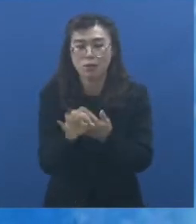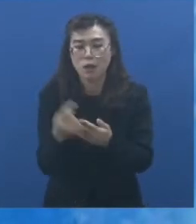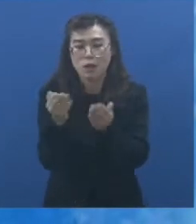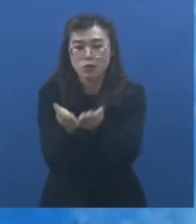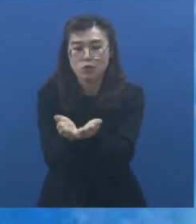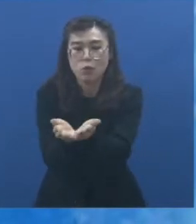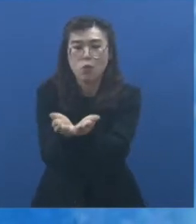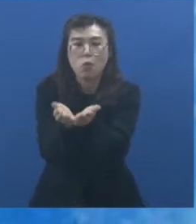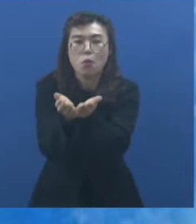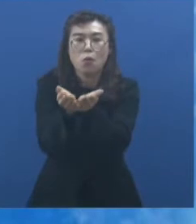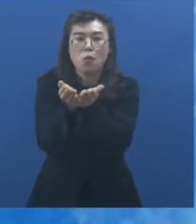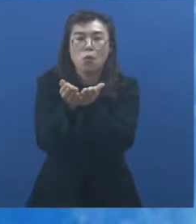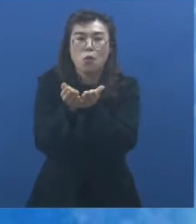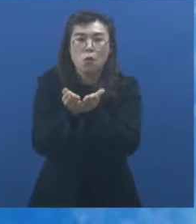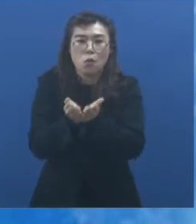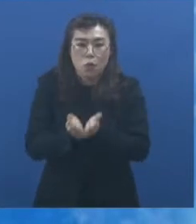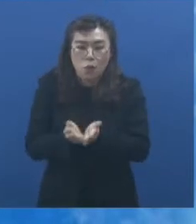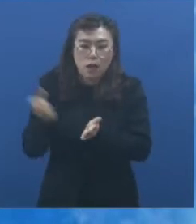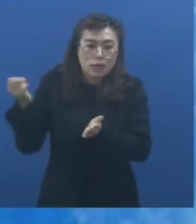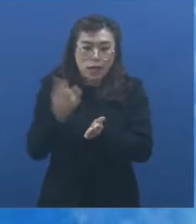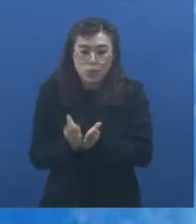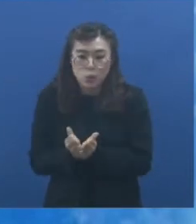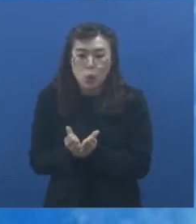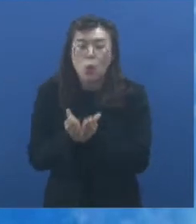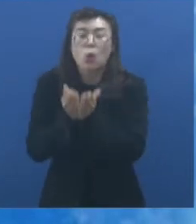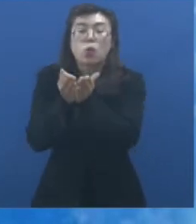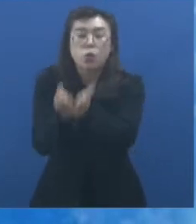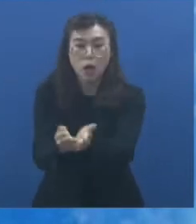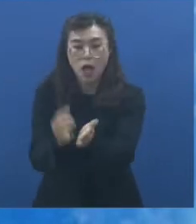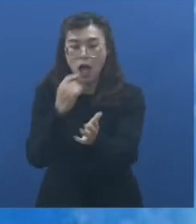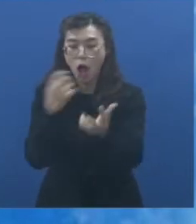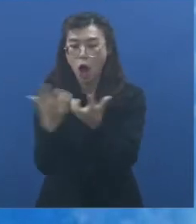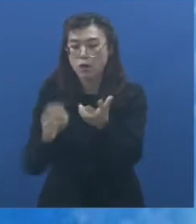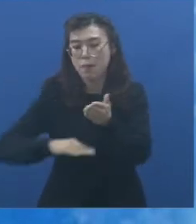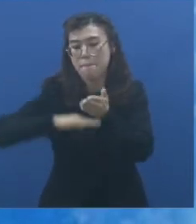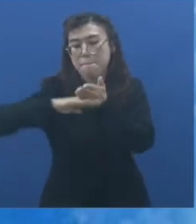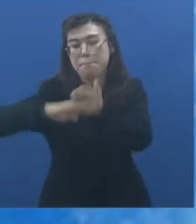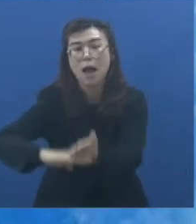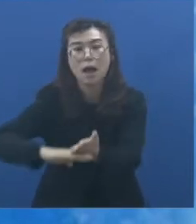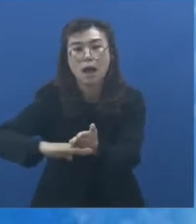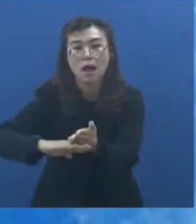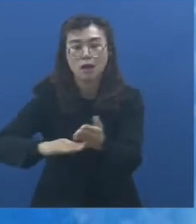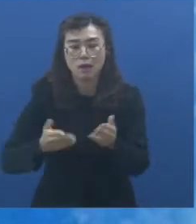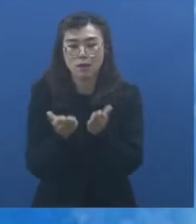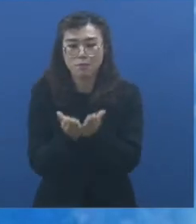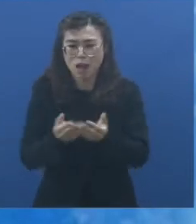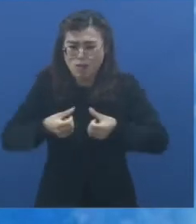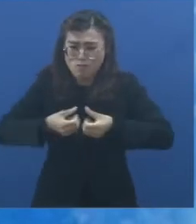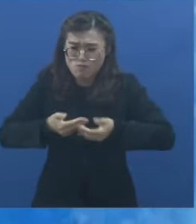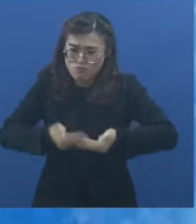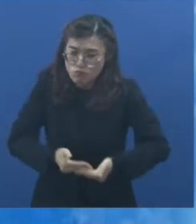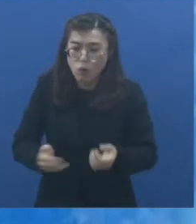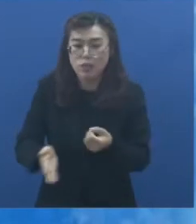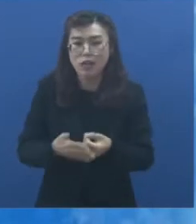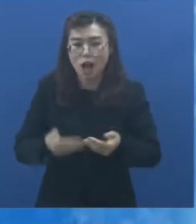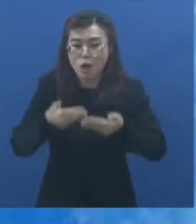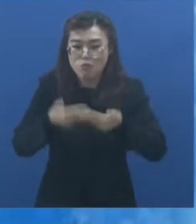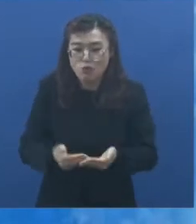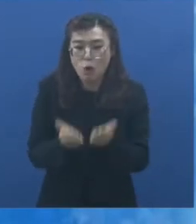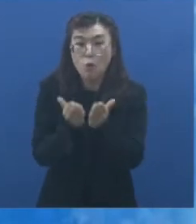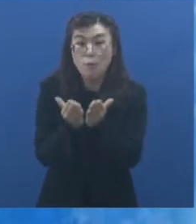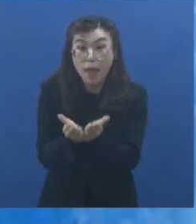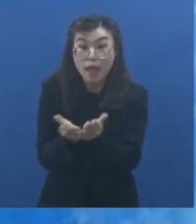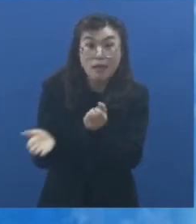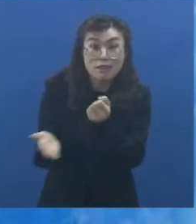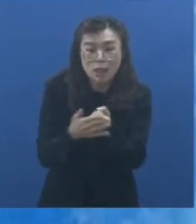갑자기 속도를 4% 슝 하고 하죠 그래서 얼음에 딱 올라타 자 그러면은 백암 없잖아 그 자 그 무거운 게임 무게로 어려움을 짜